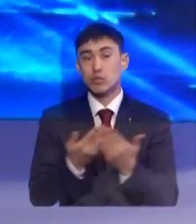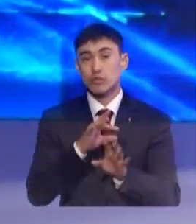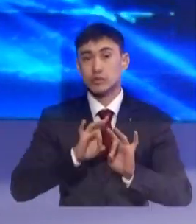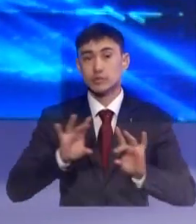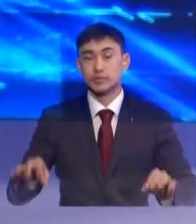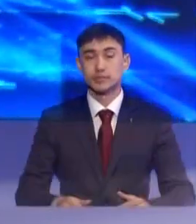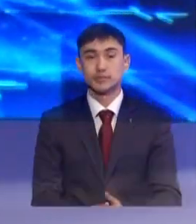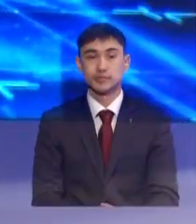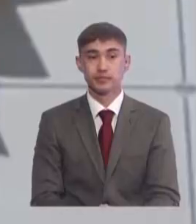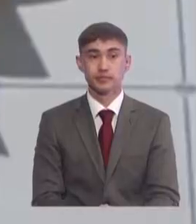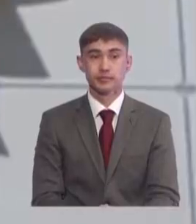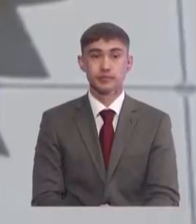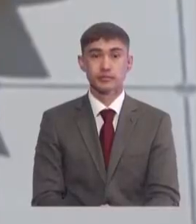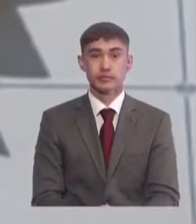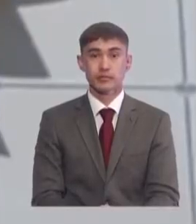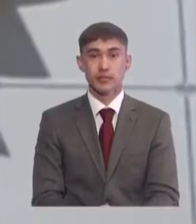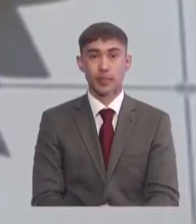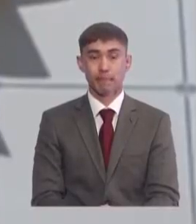республиканских новостей.